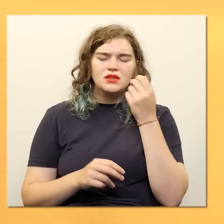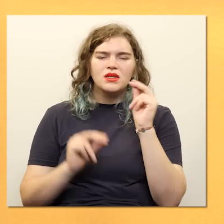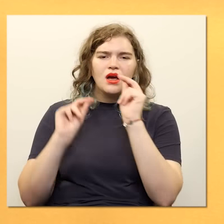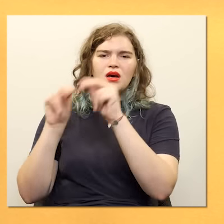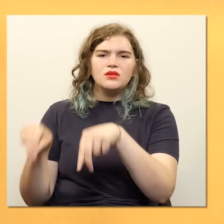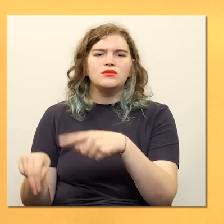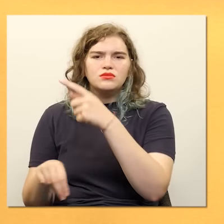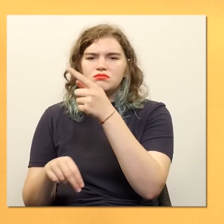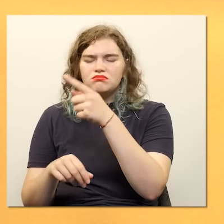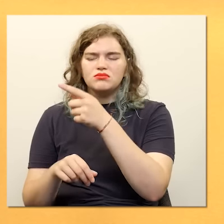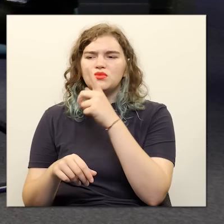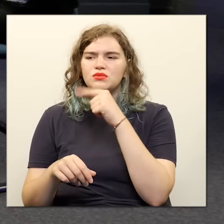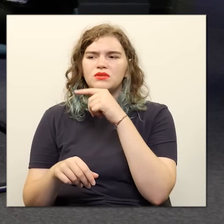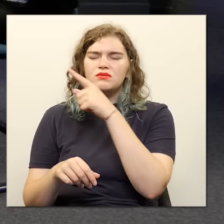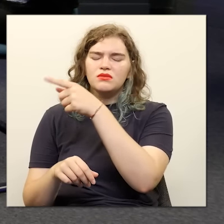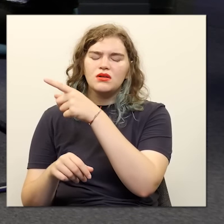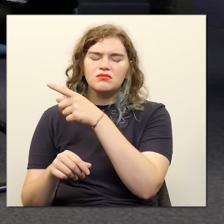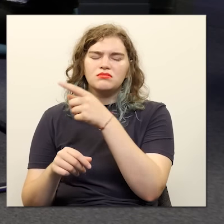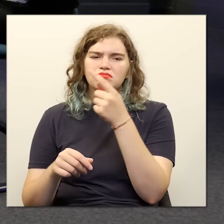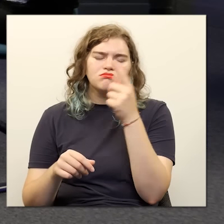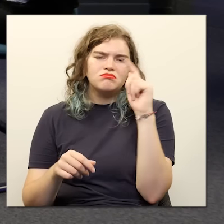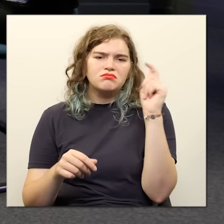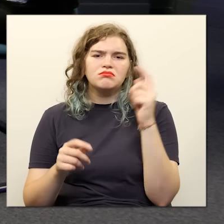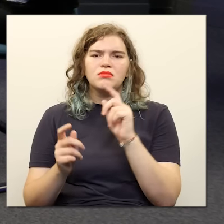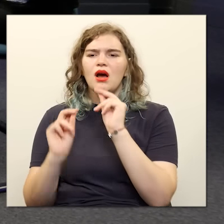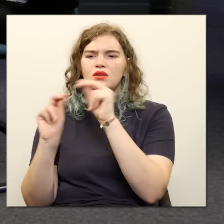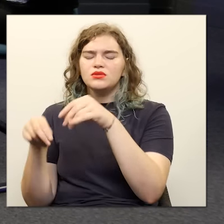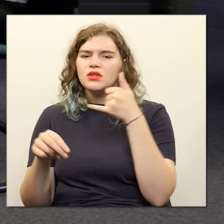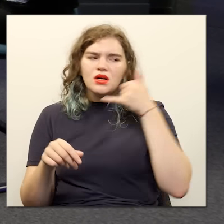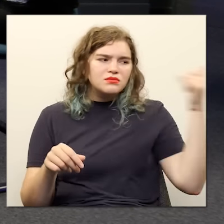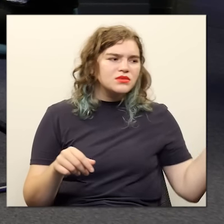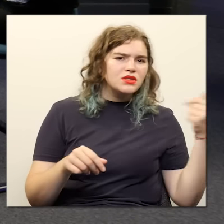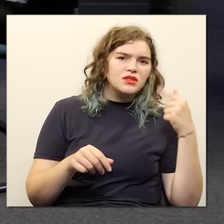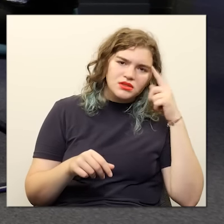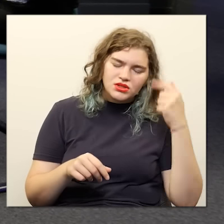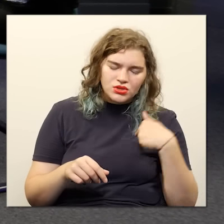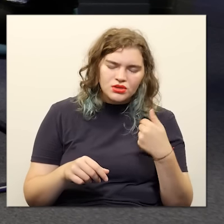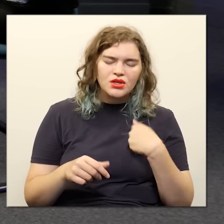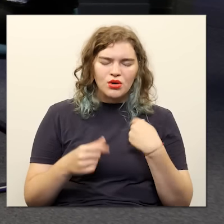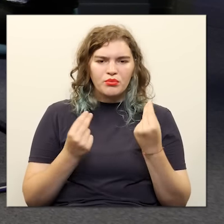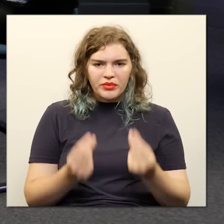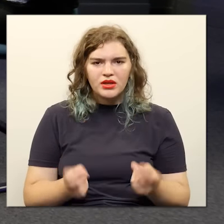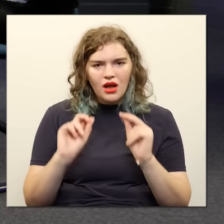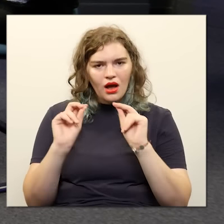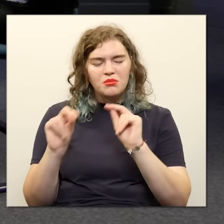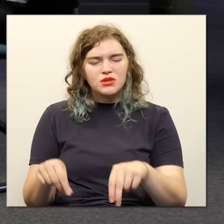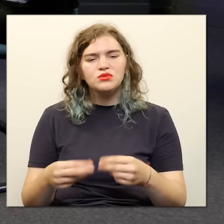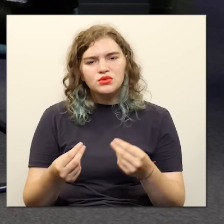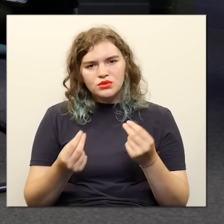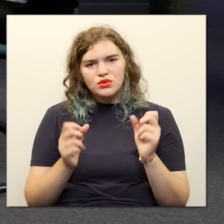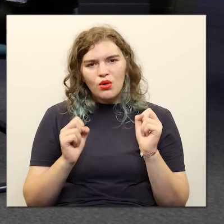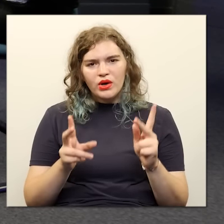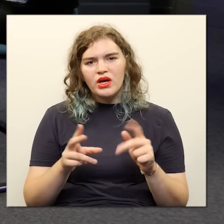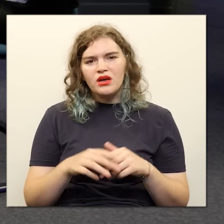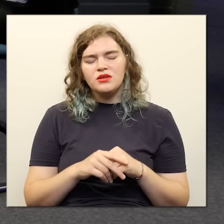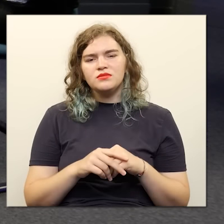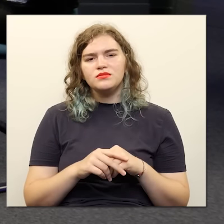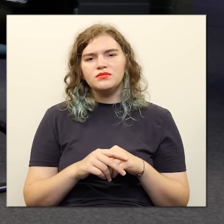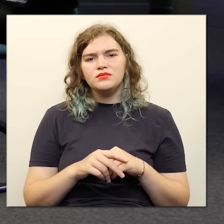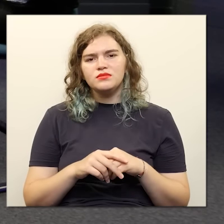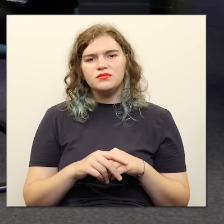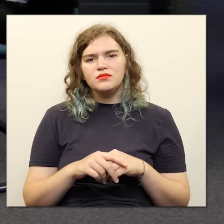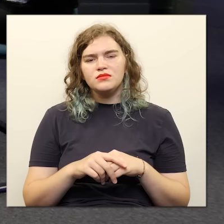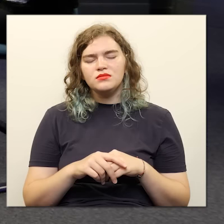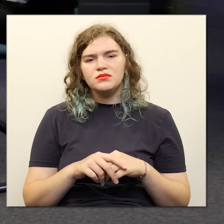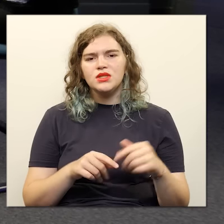când a ajuns în străinătate, ne-a dat un telefon și a zis, să știi că-s bine, am ajuns bine.